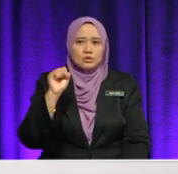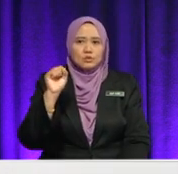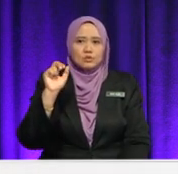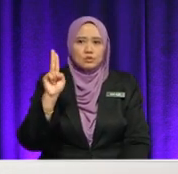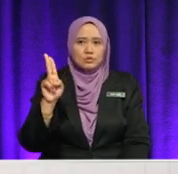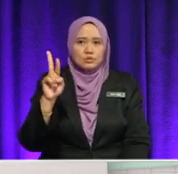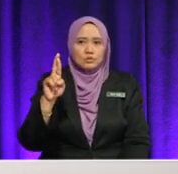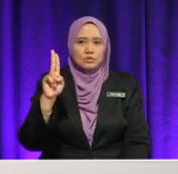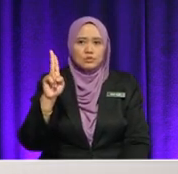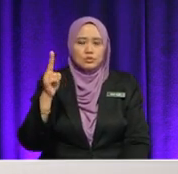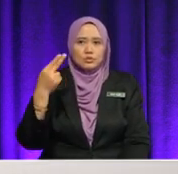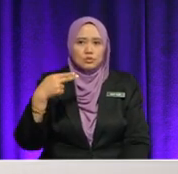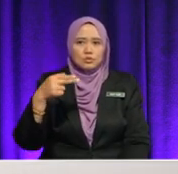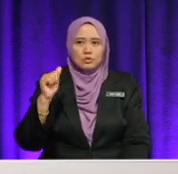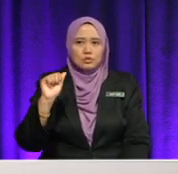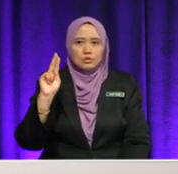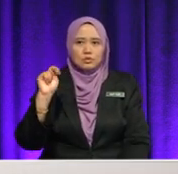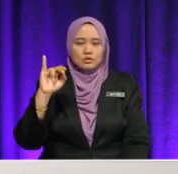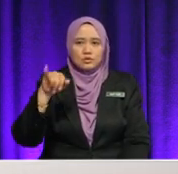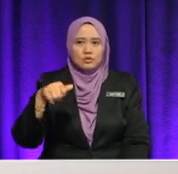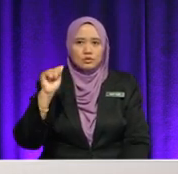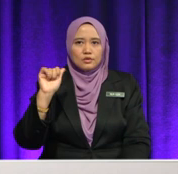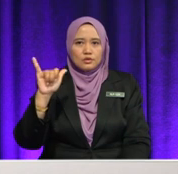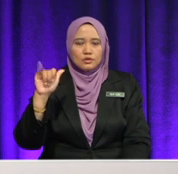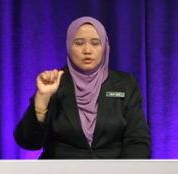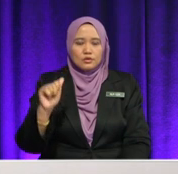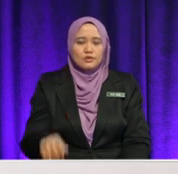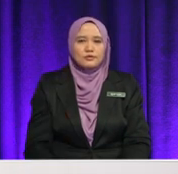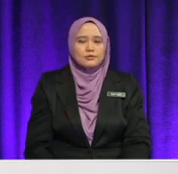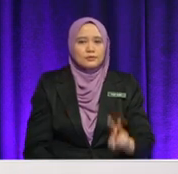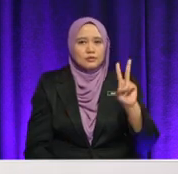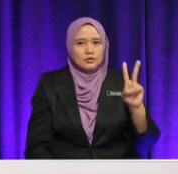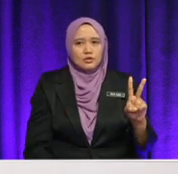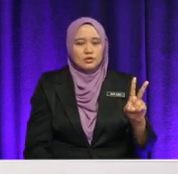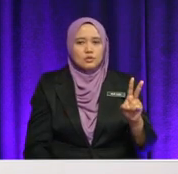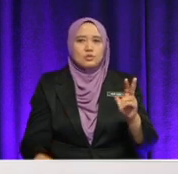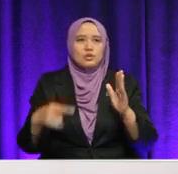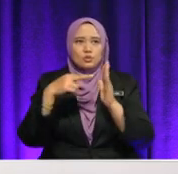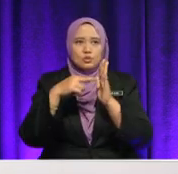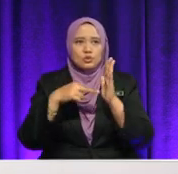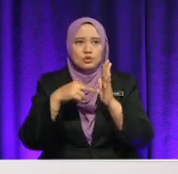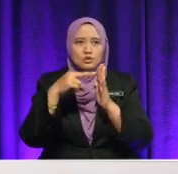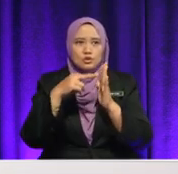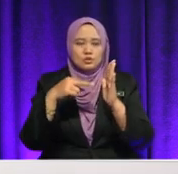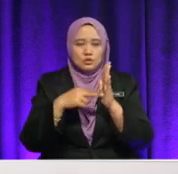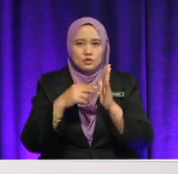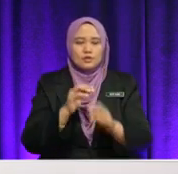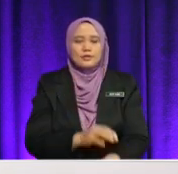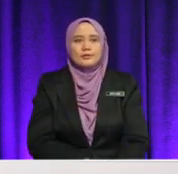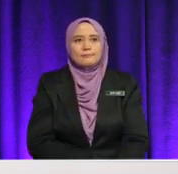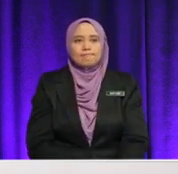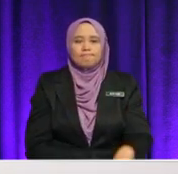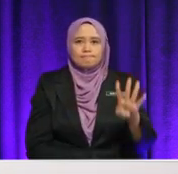Jaya kedua orang undang-undang ketiga pendaftaran pengundi dan keempat penamaan calon kelima campaign